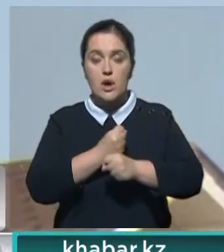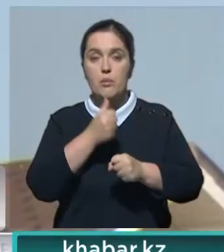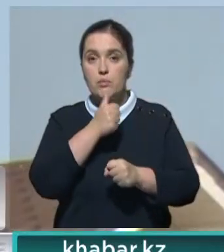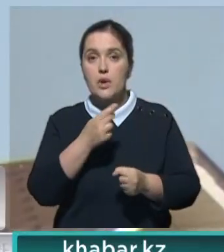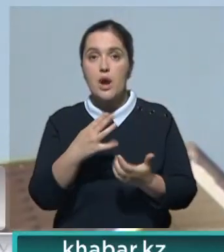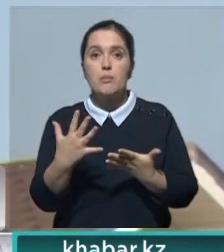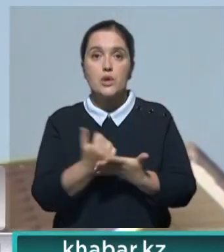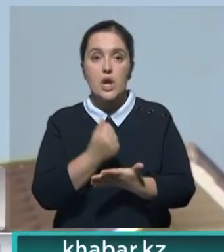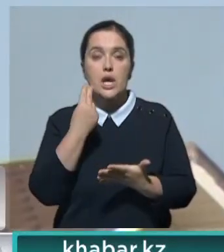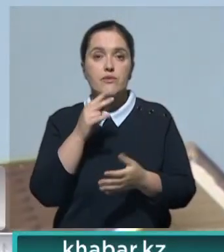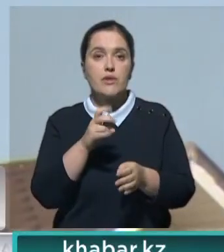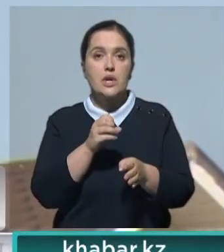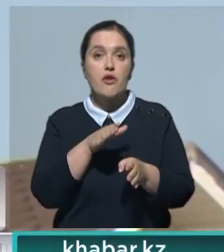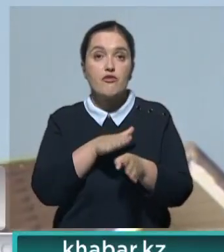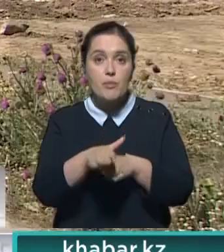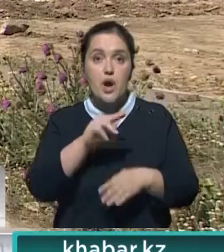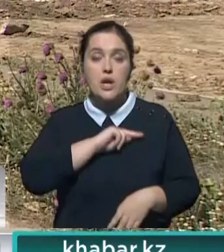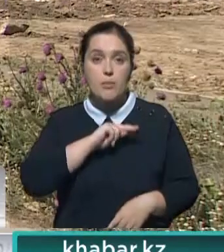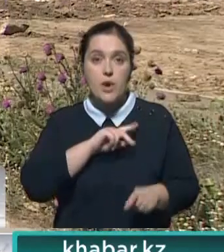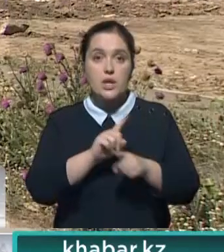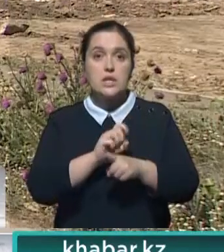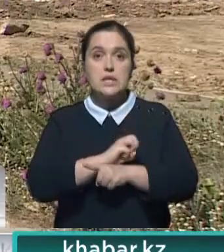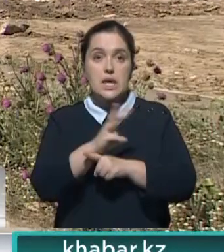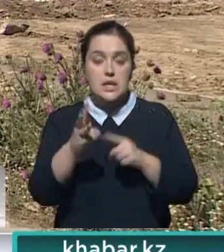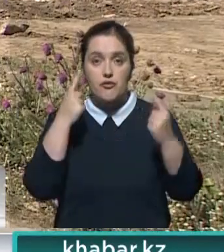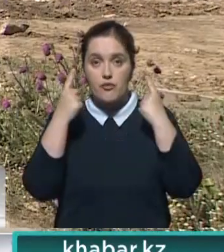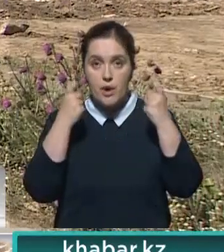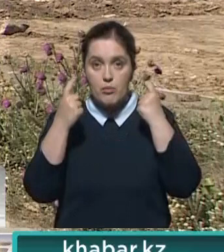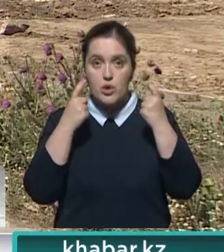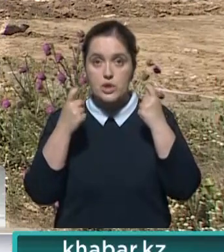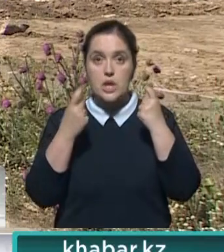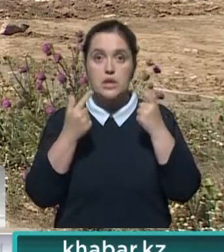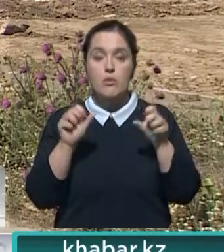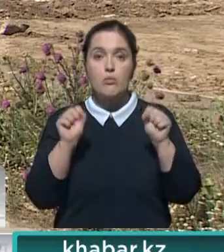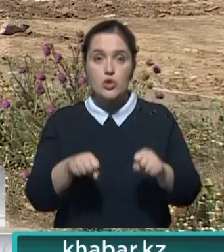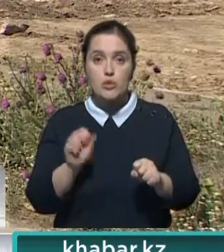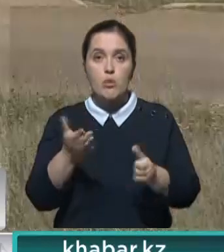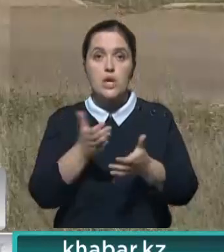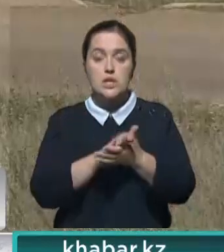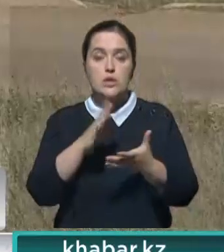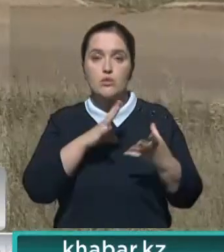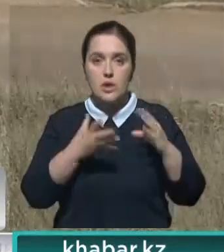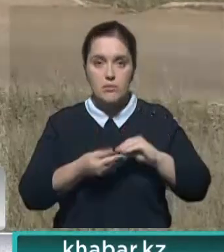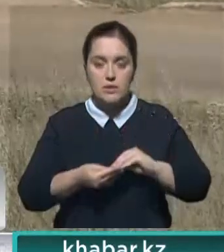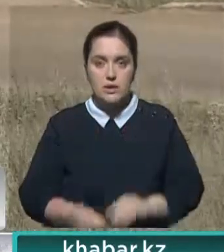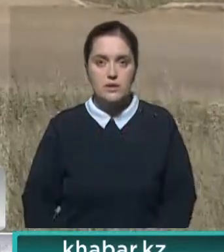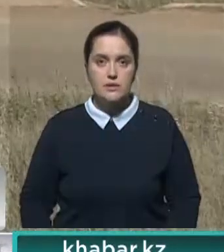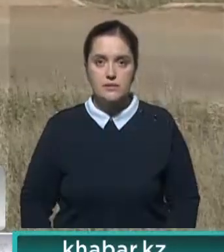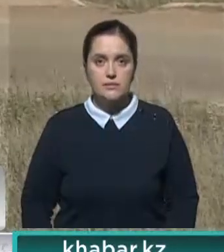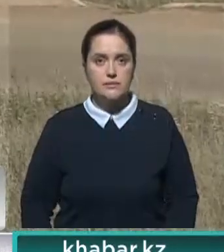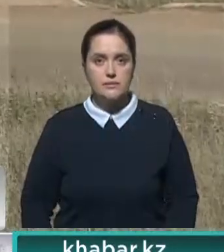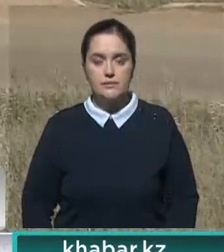разработать методику для определения качества выполненных работ, а также создать информационную базу, в которой можно будет ознакомиться с их результатами.